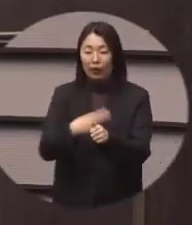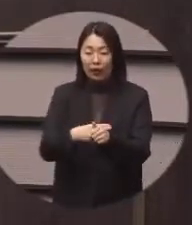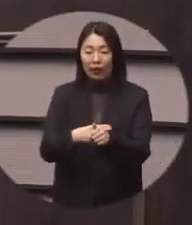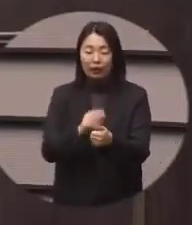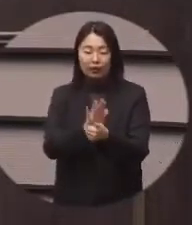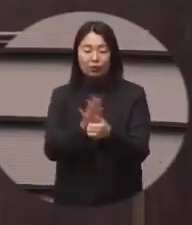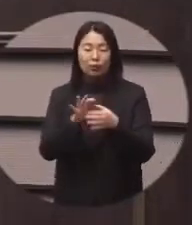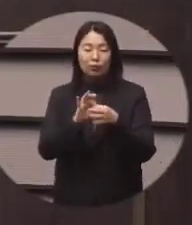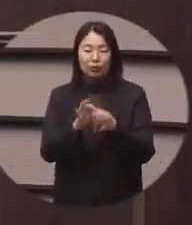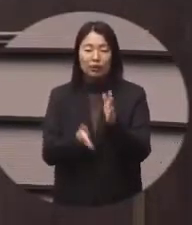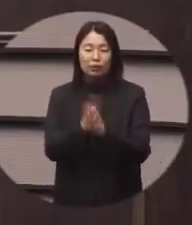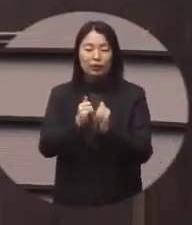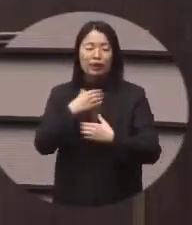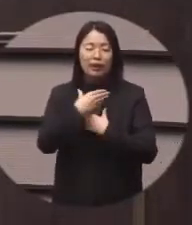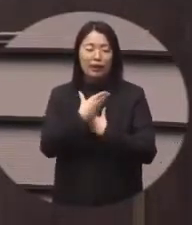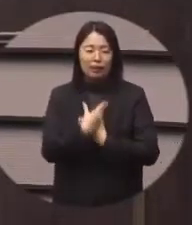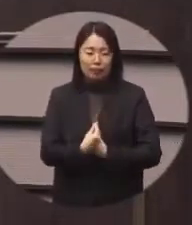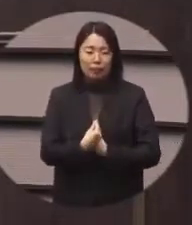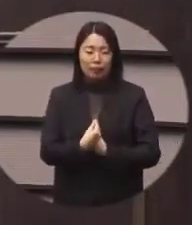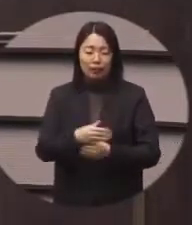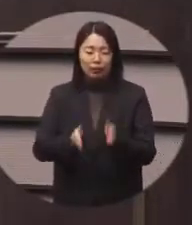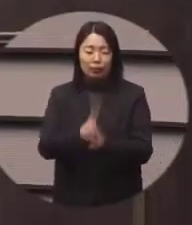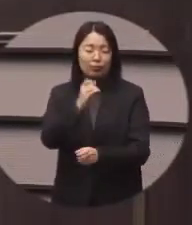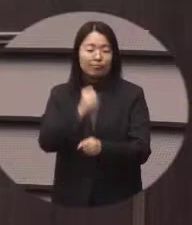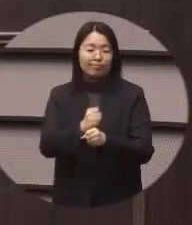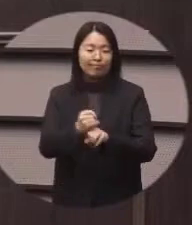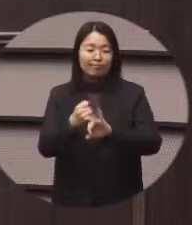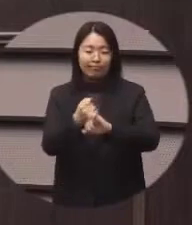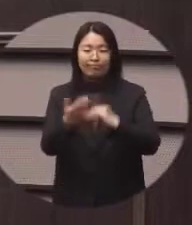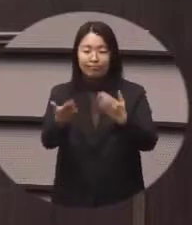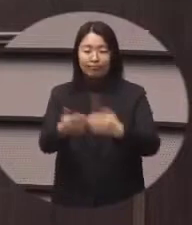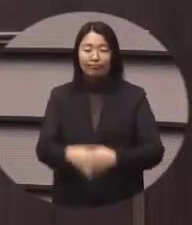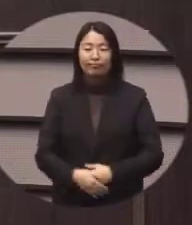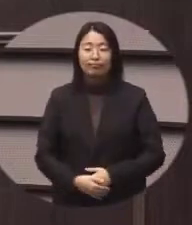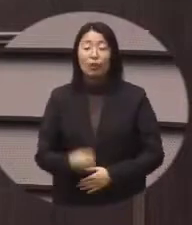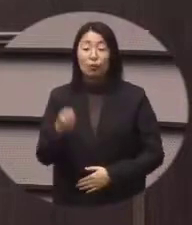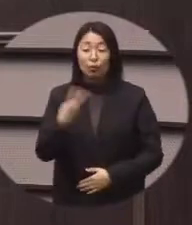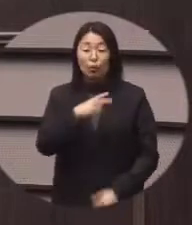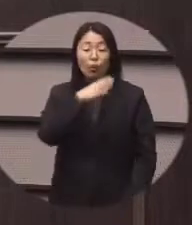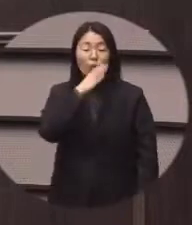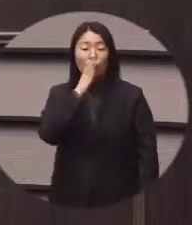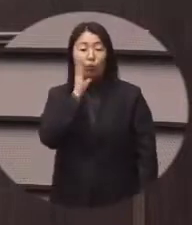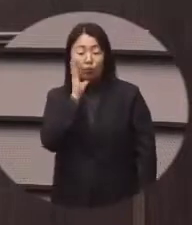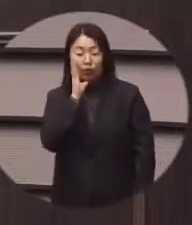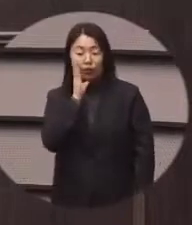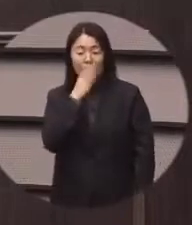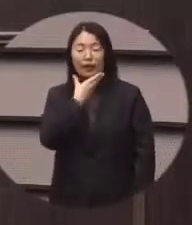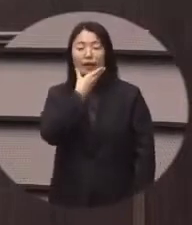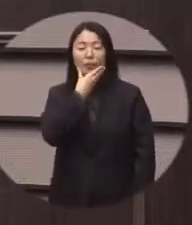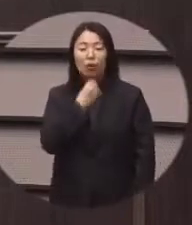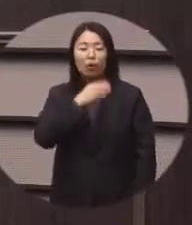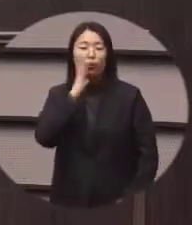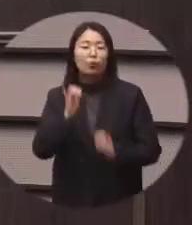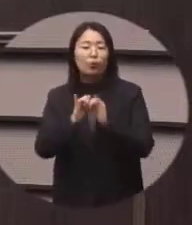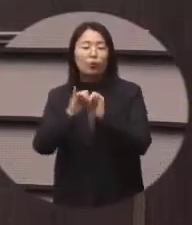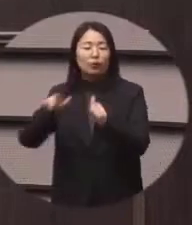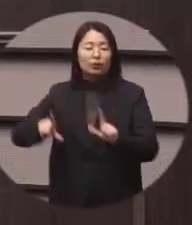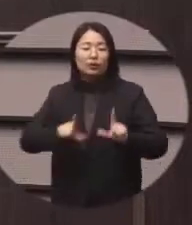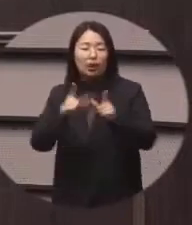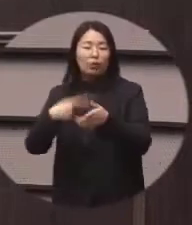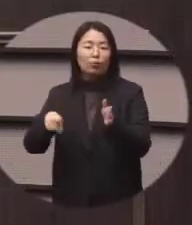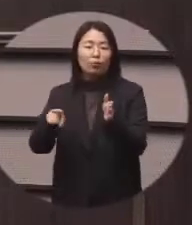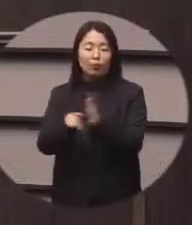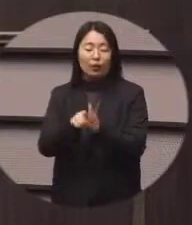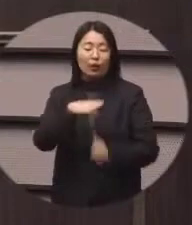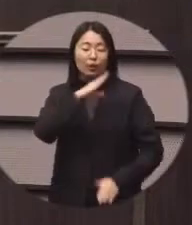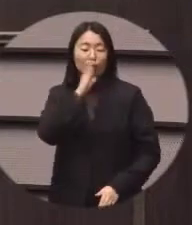만들어 가겠습니다. 초고령화 시대 활기찬 노후를 위해 노인복지관 주요 프로그램을 100개로 대폭